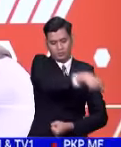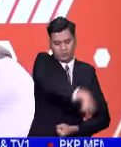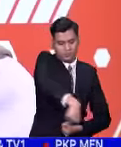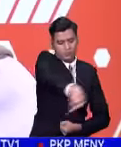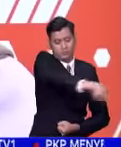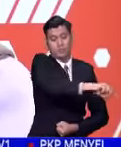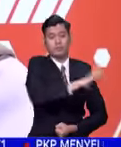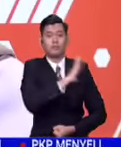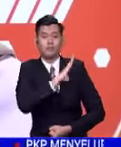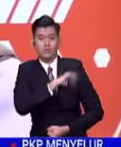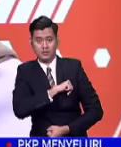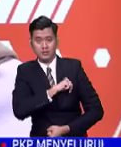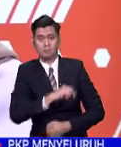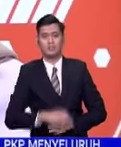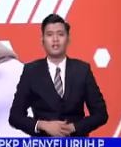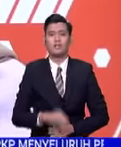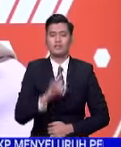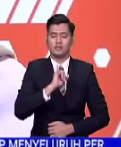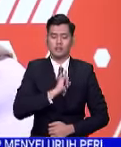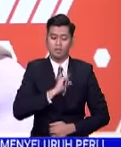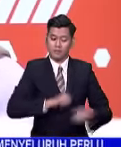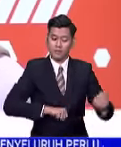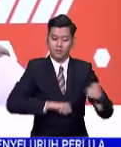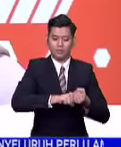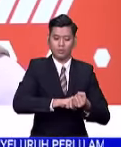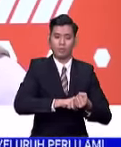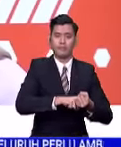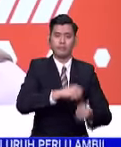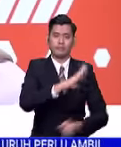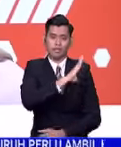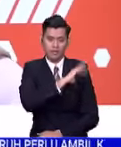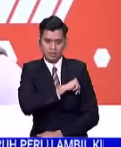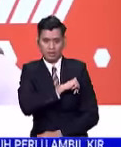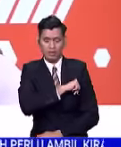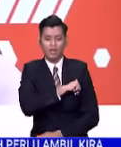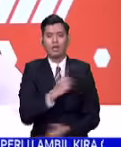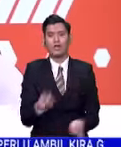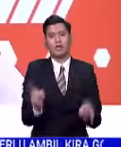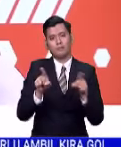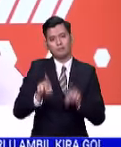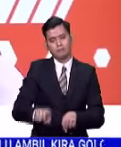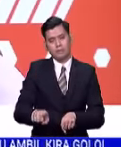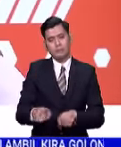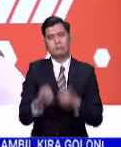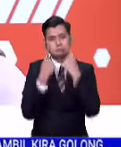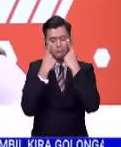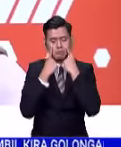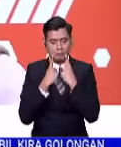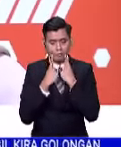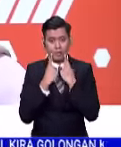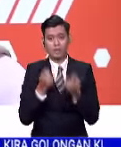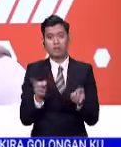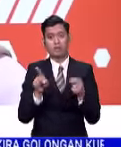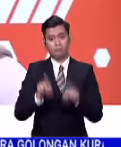and also apa yang saya boleh katakan is very sad apa yang berlaku di sana, tapi